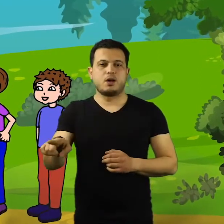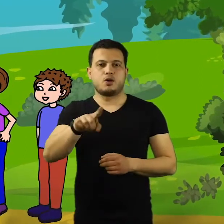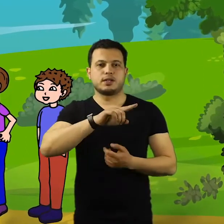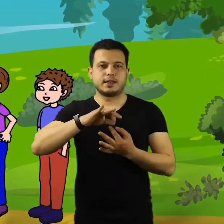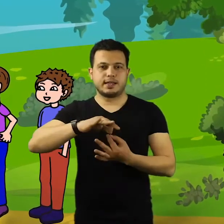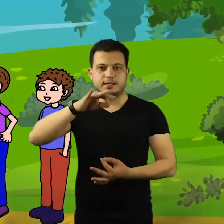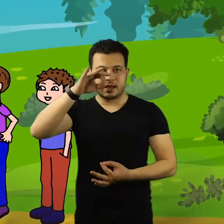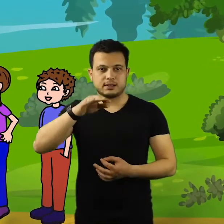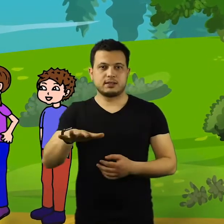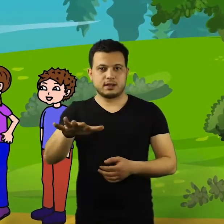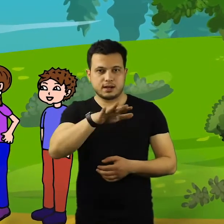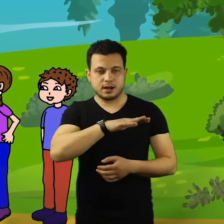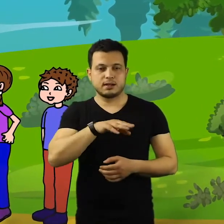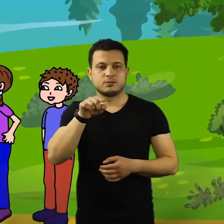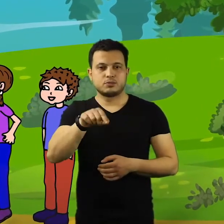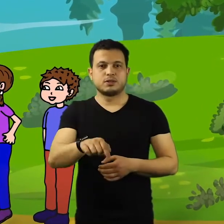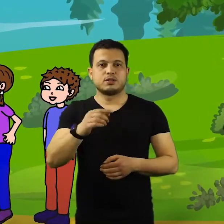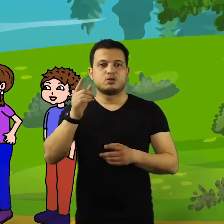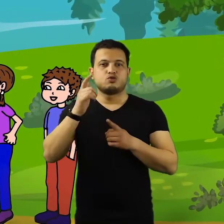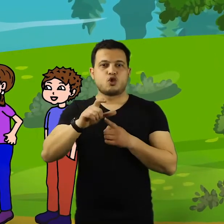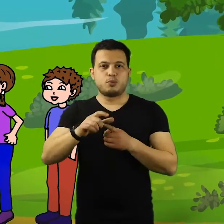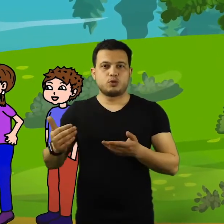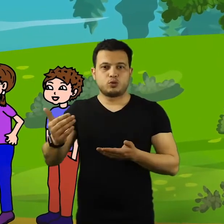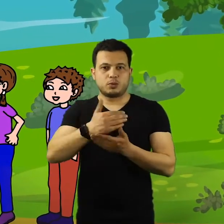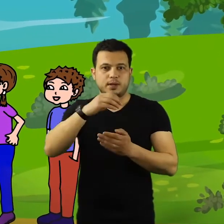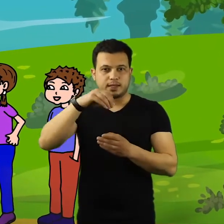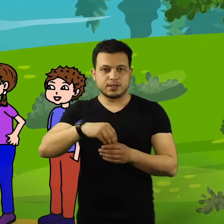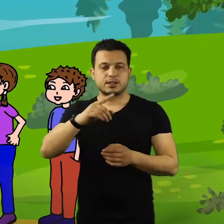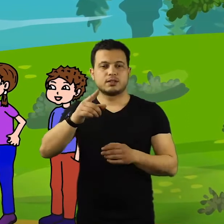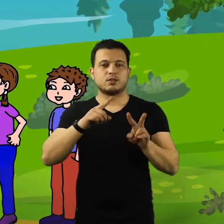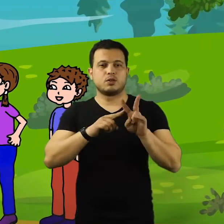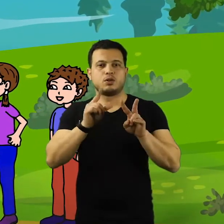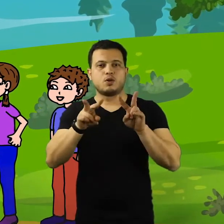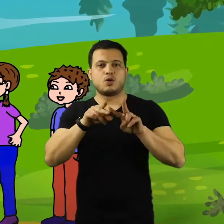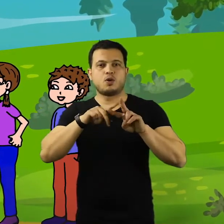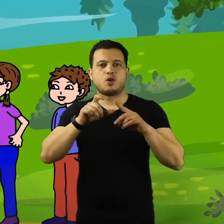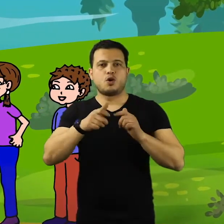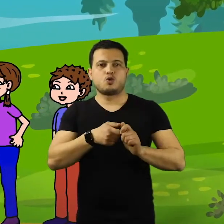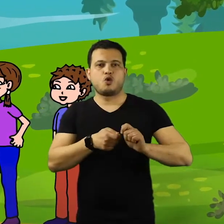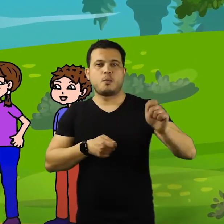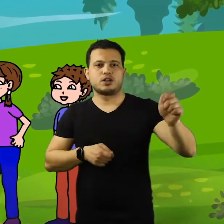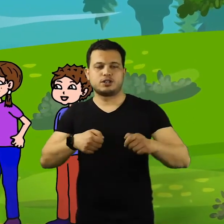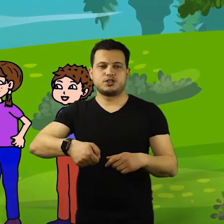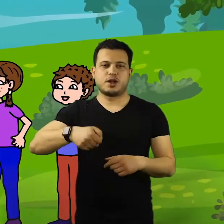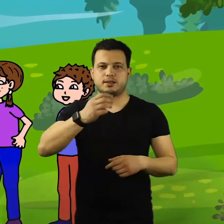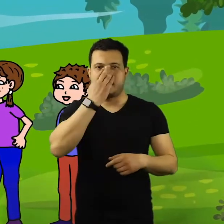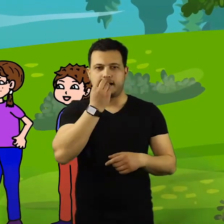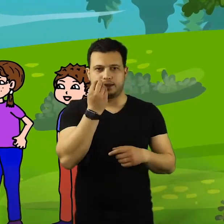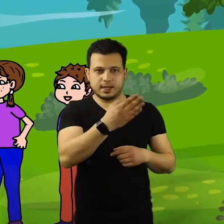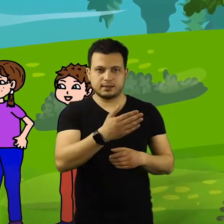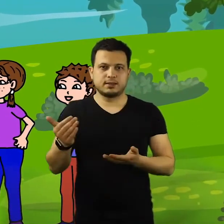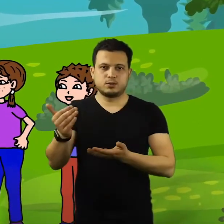çöpleri toplamaları için kumaş çantalar dağıttı Çocuklar, çocuklar bu güzel doğamıza